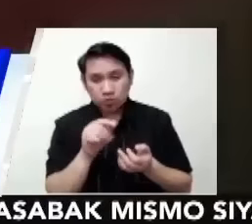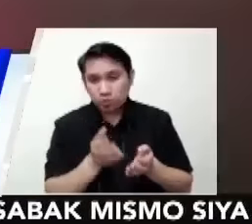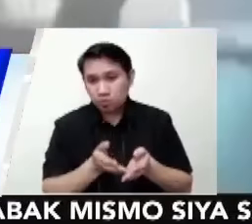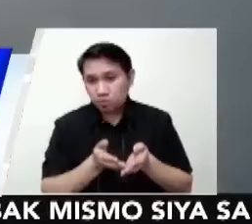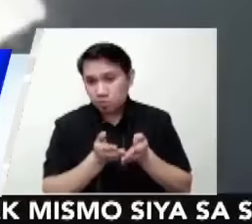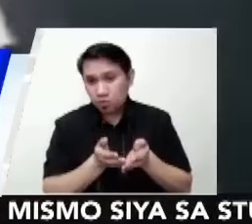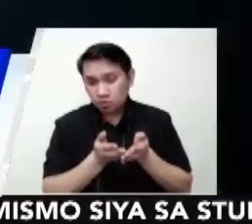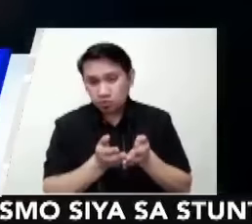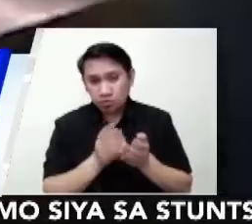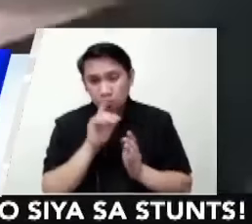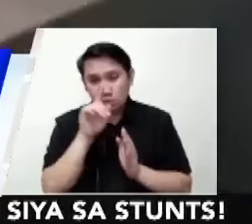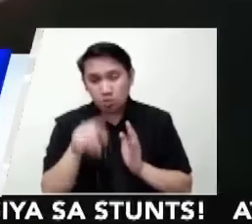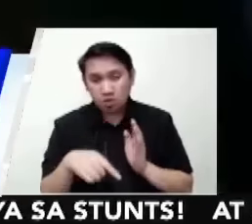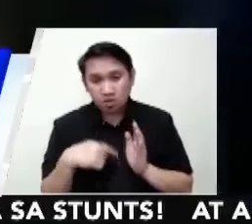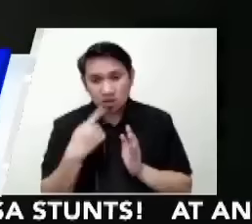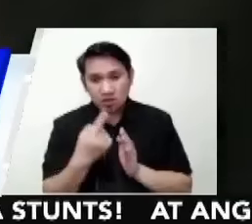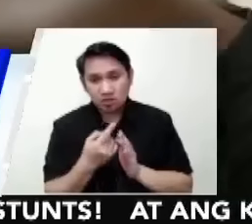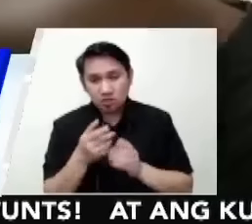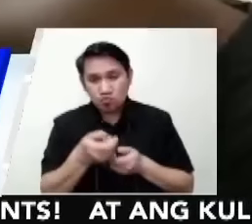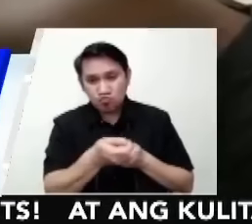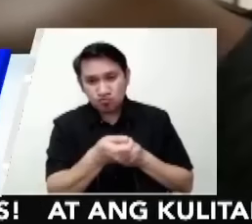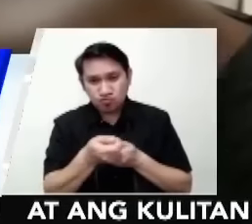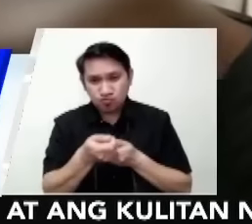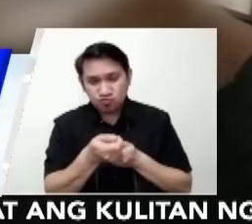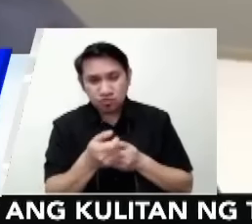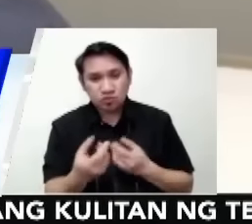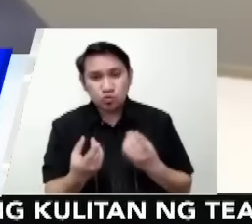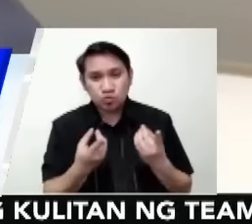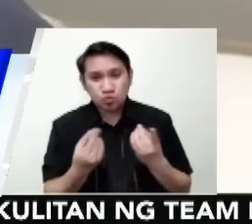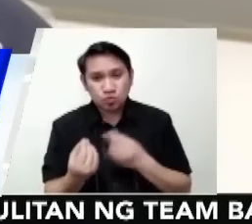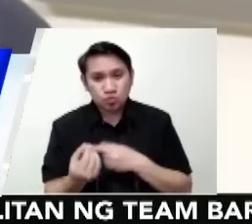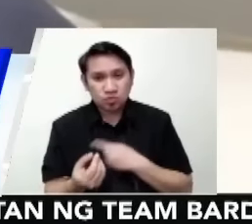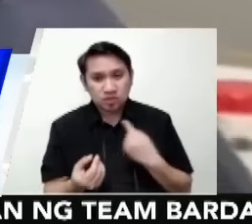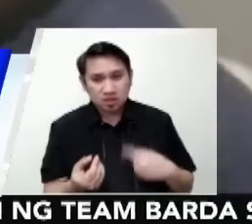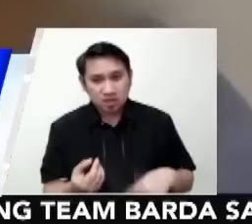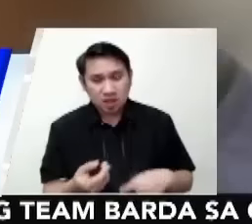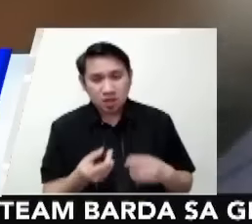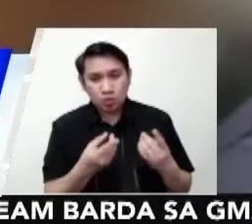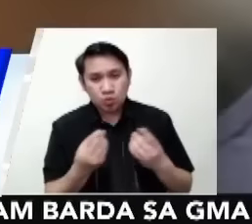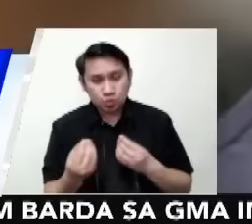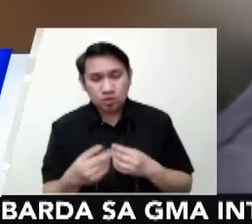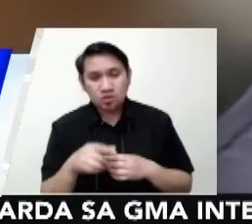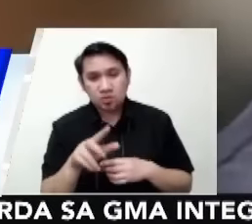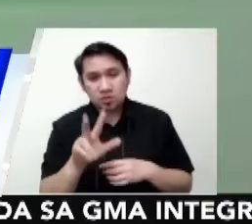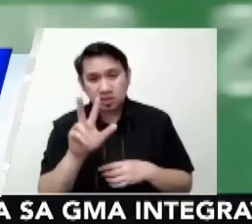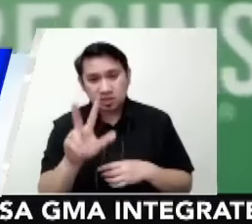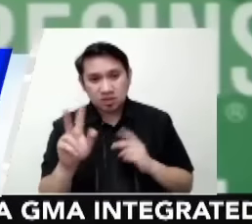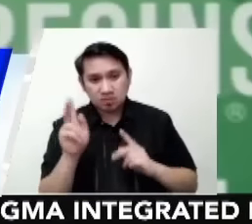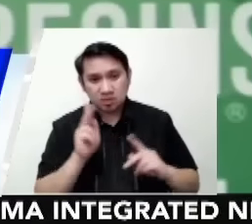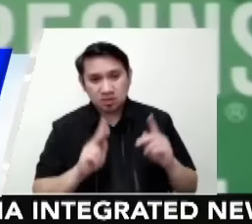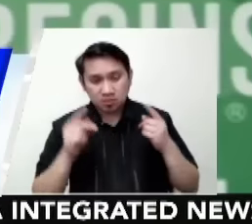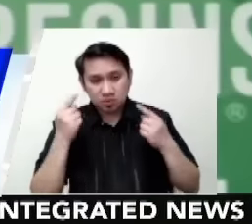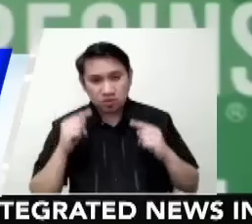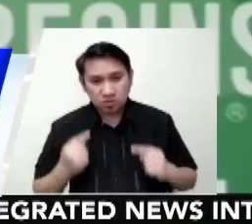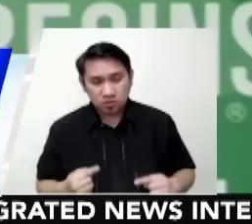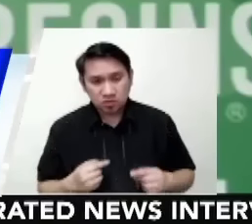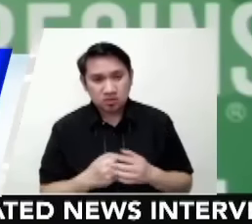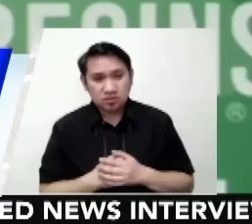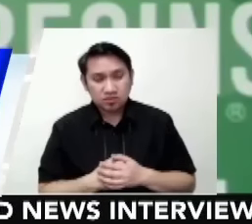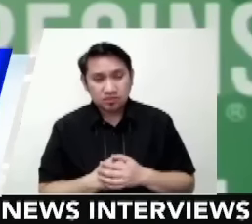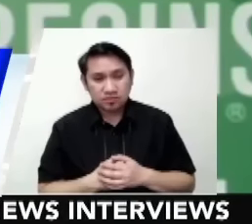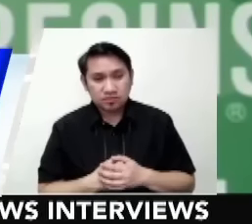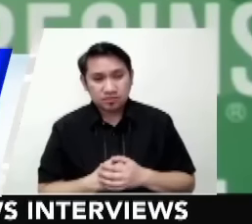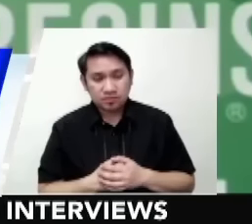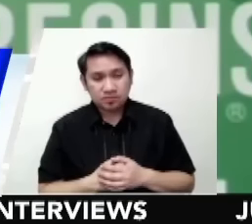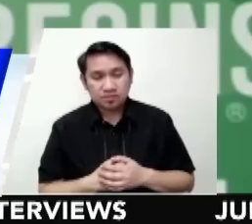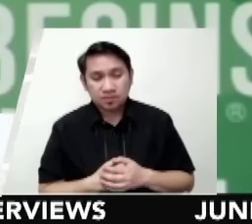na pagbuga ng tubig ng China Coast Guard. Hindi bababa sa tatlo ang nasugatan dito. Ayon naman sa isang security analyst,